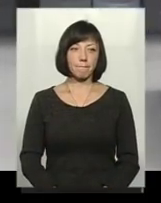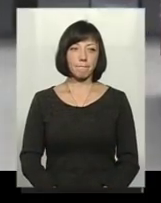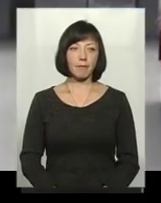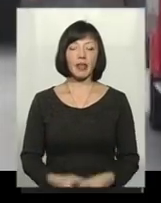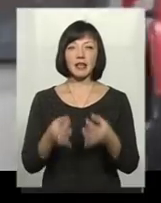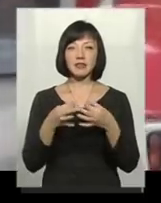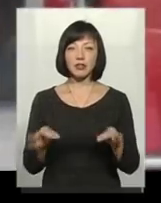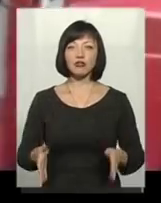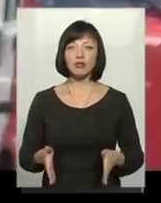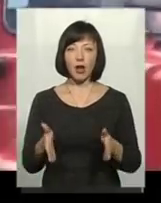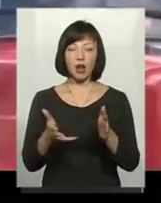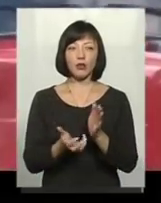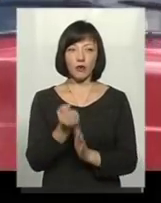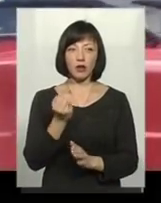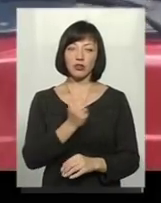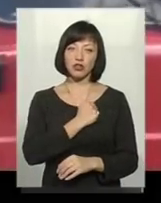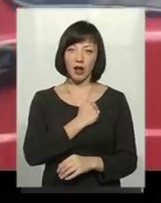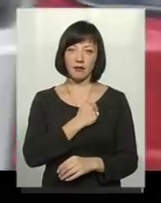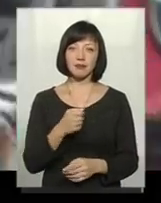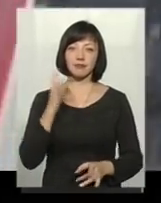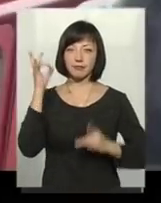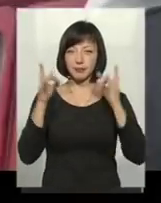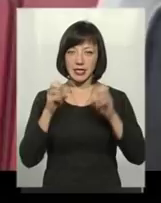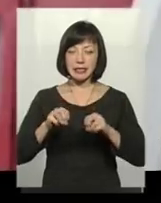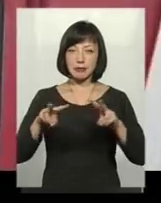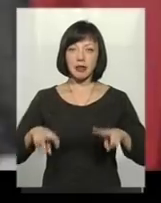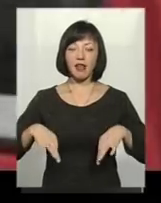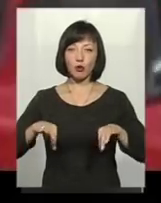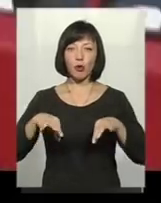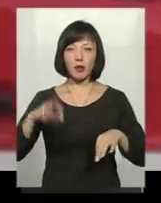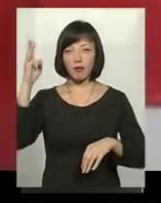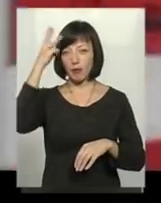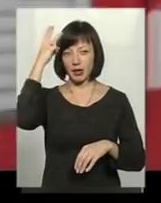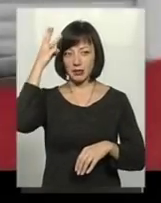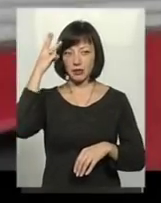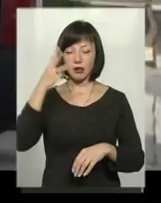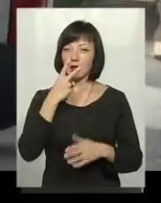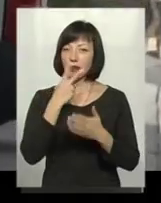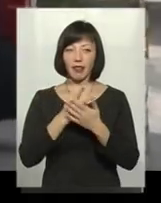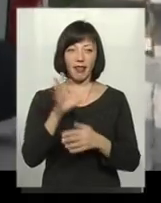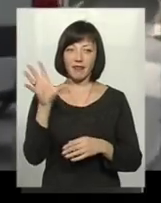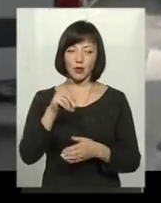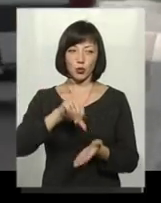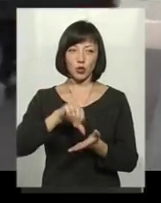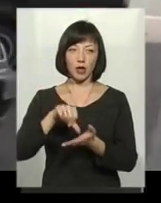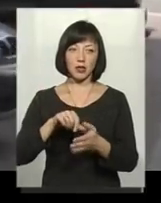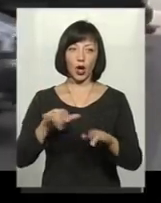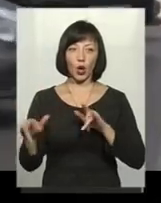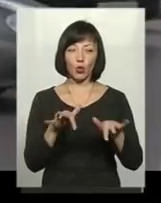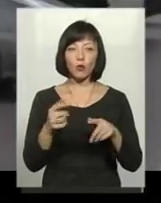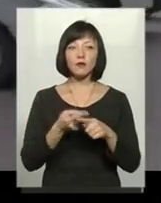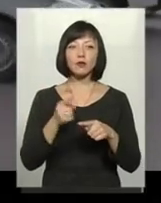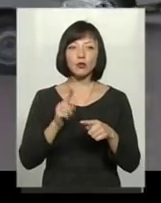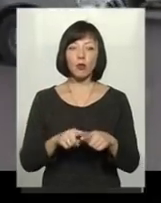Звільніть шлях рятувальникам. На жаль, на характерні сигнали спецавтомобілів в обласному центрі зважають не усі учасники руху. У